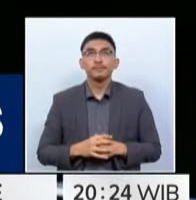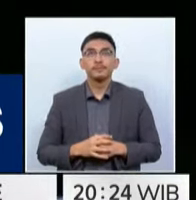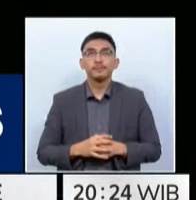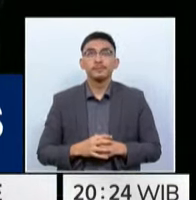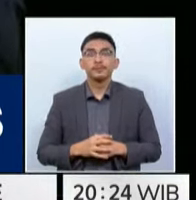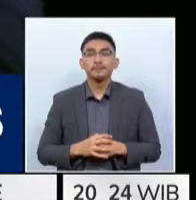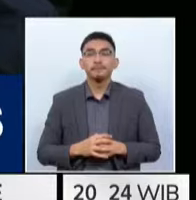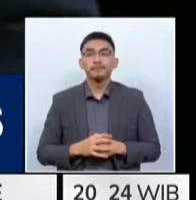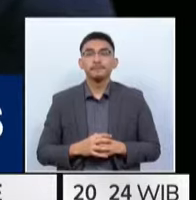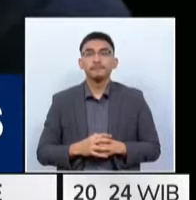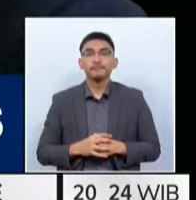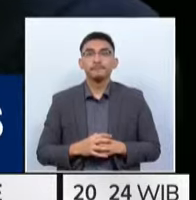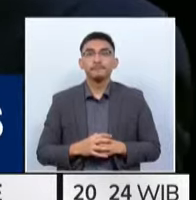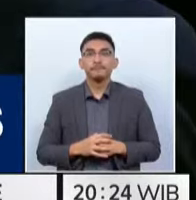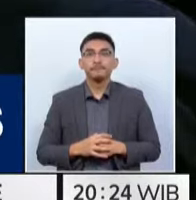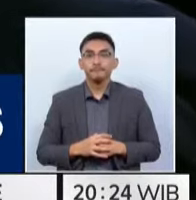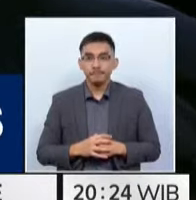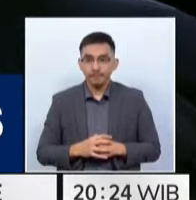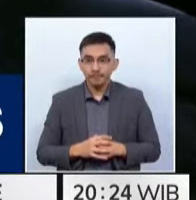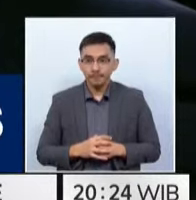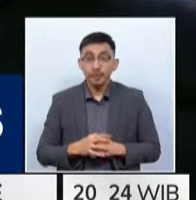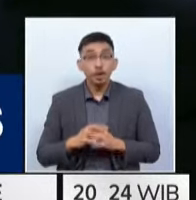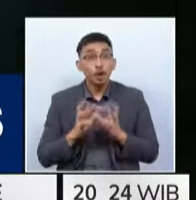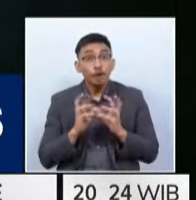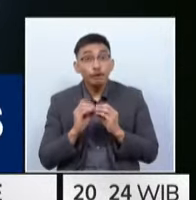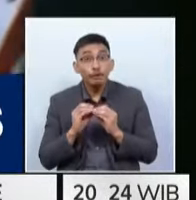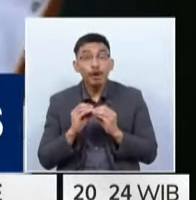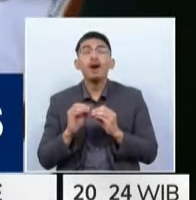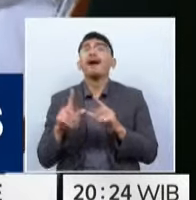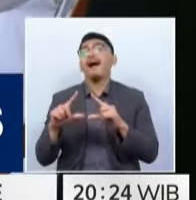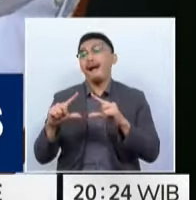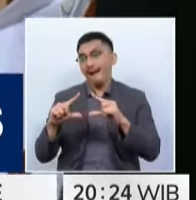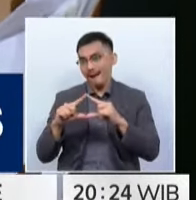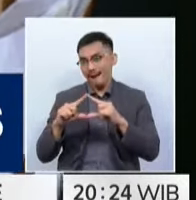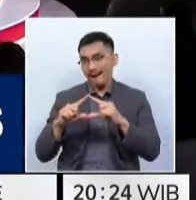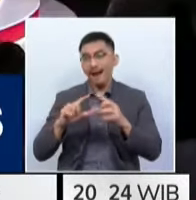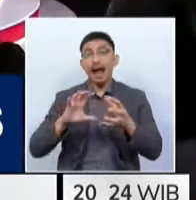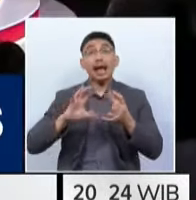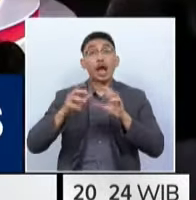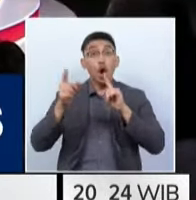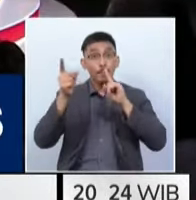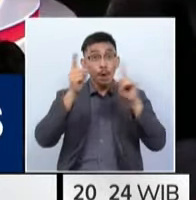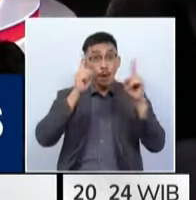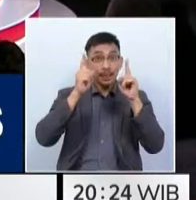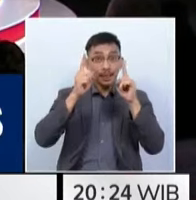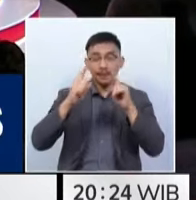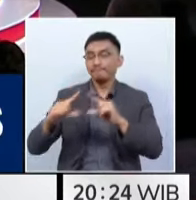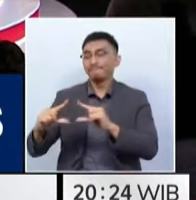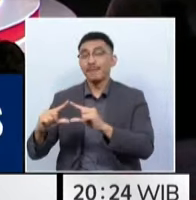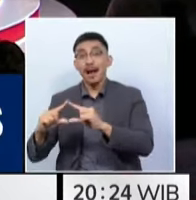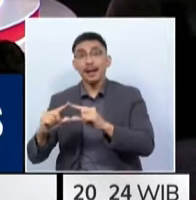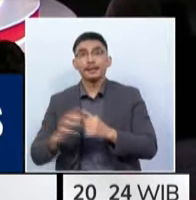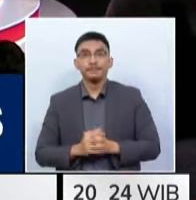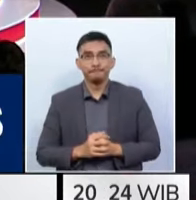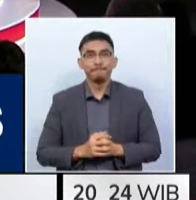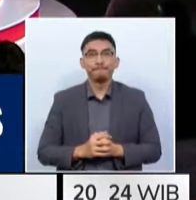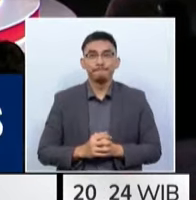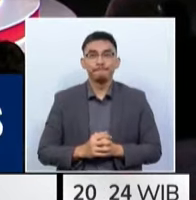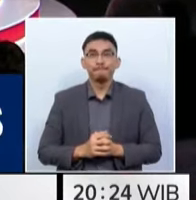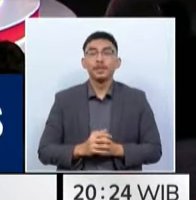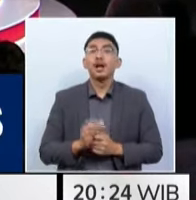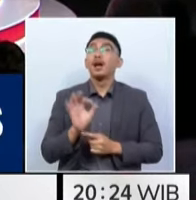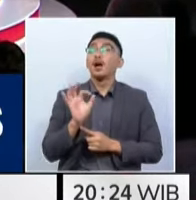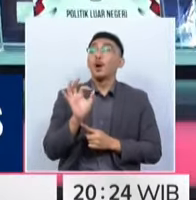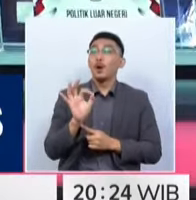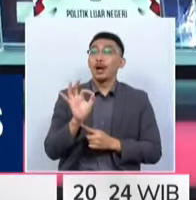fishb huruf huruf a geopolitik huruf a geopolitik huruf saya ambil amplopnya masih